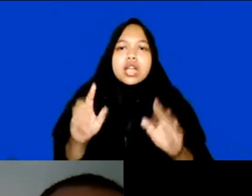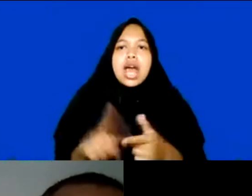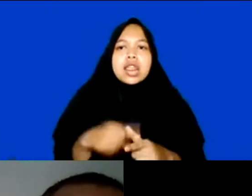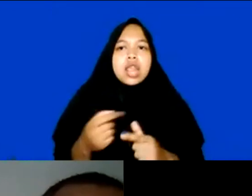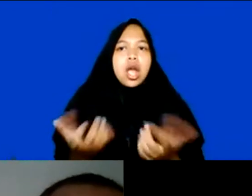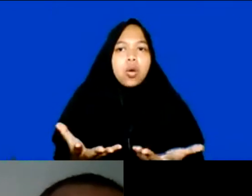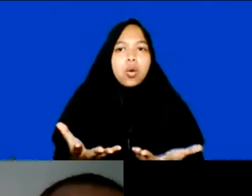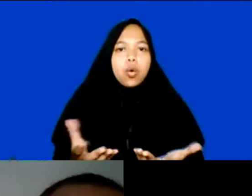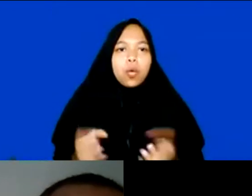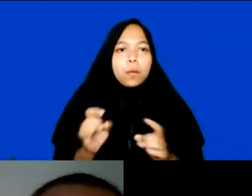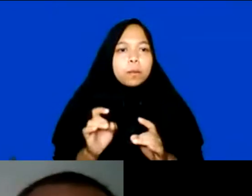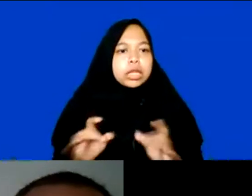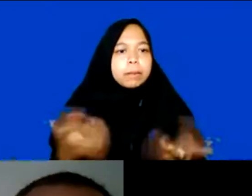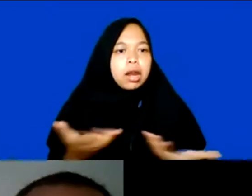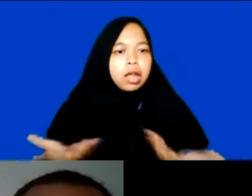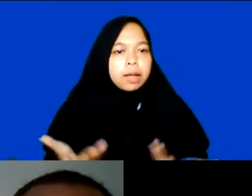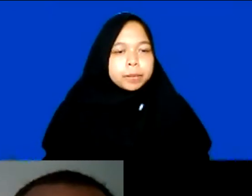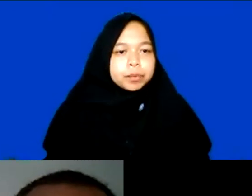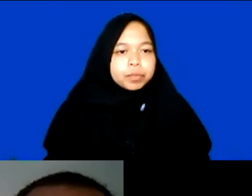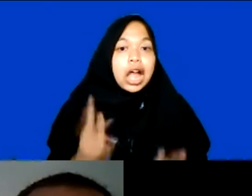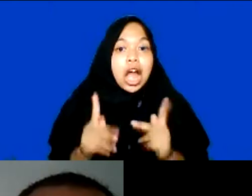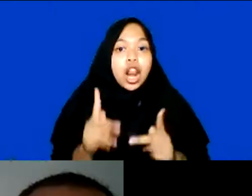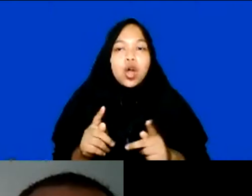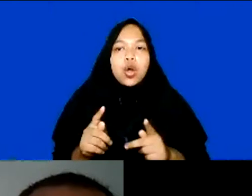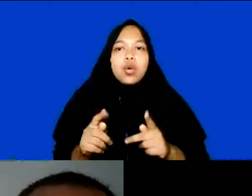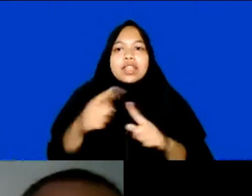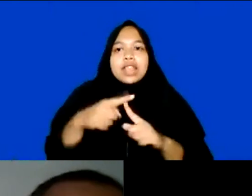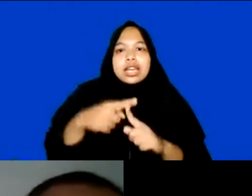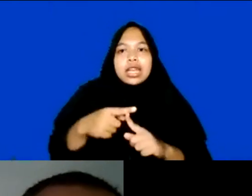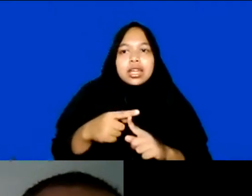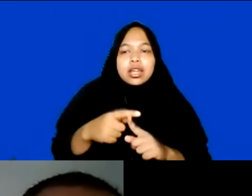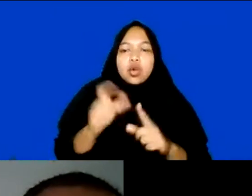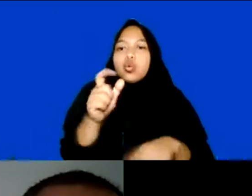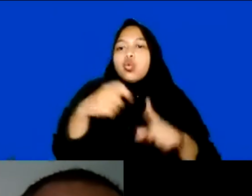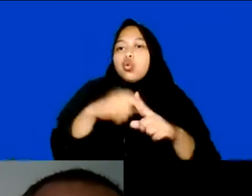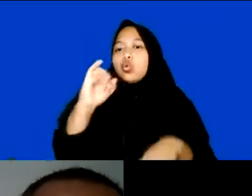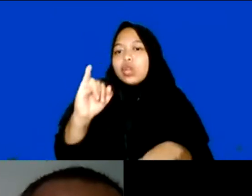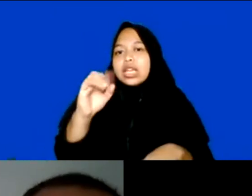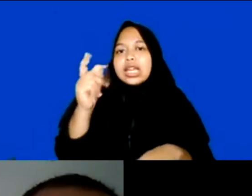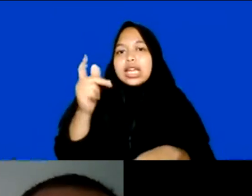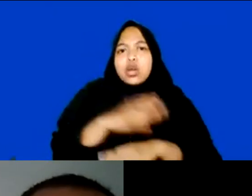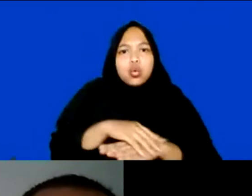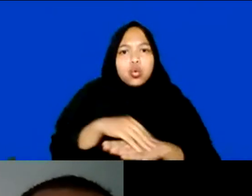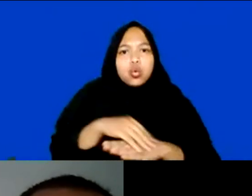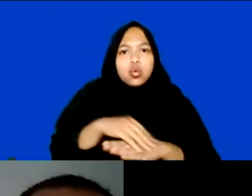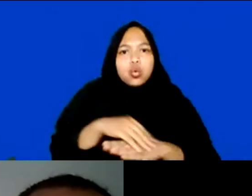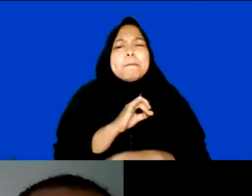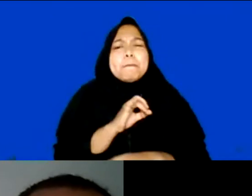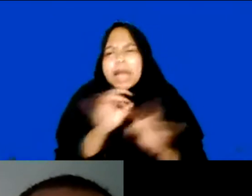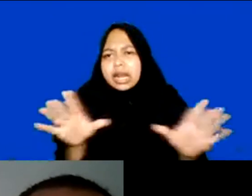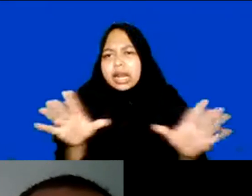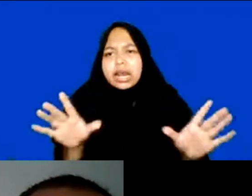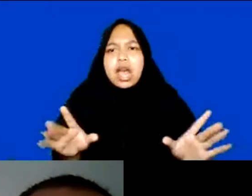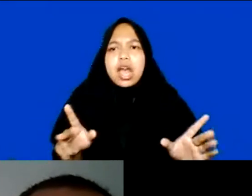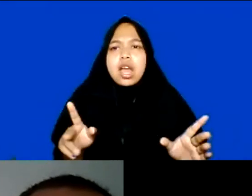Kalau teknik ukir di kulit itu berbeda Pak sama teknik kulit kayu. Jadi kalau kayu ya, dia kan dipakai tatah tajam ya,